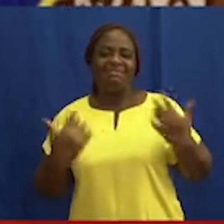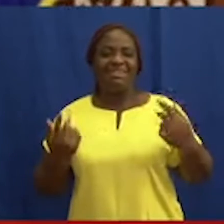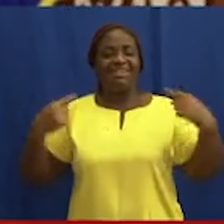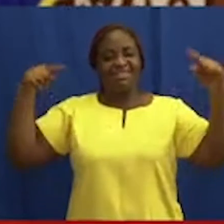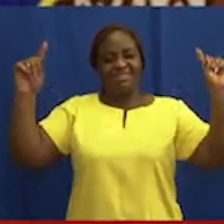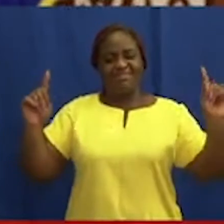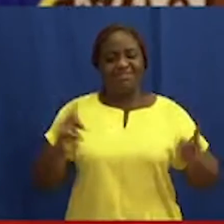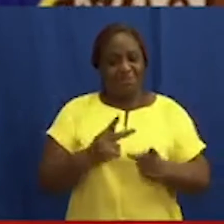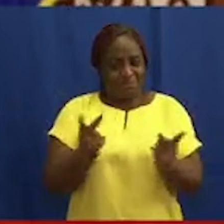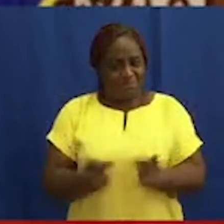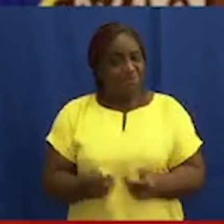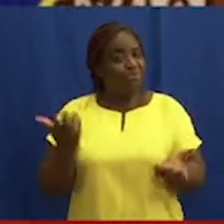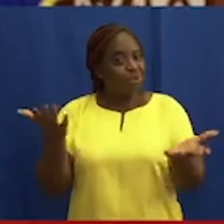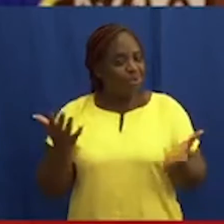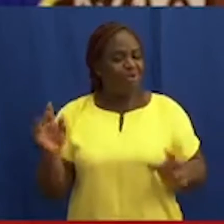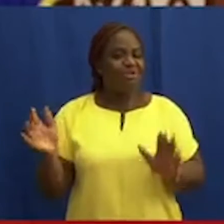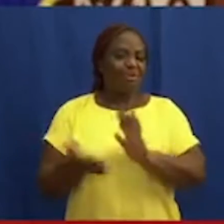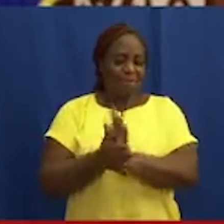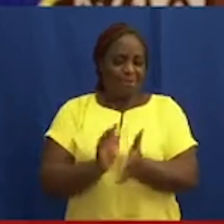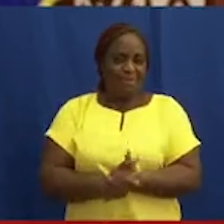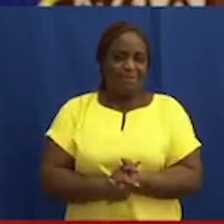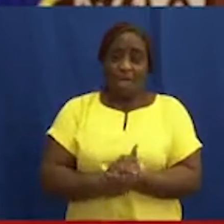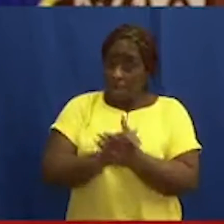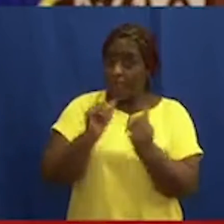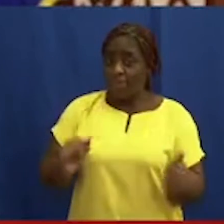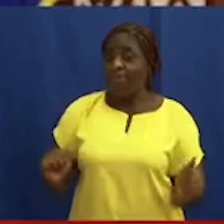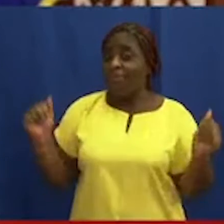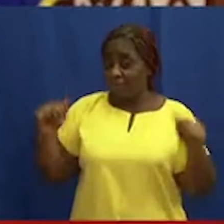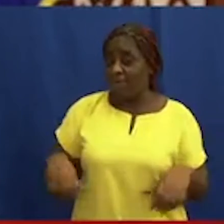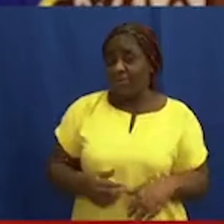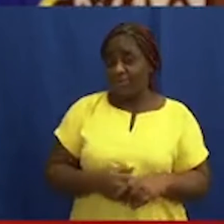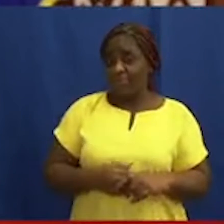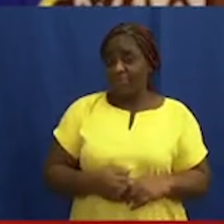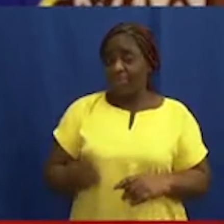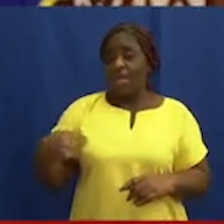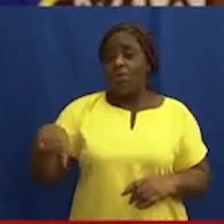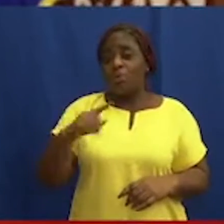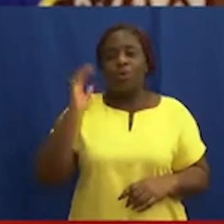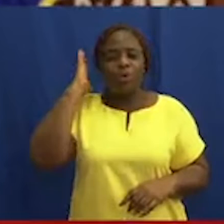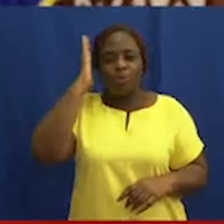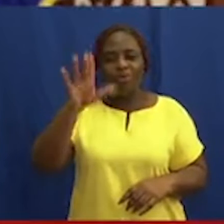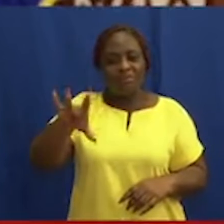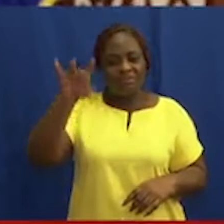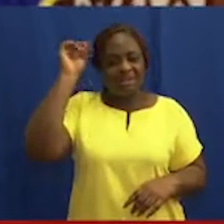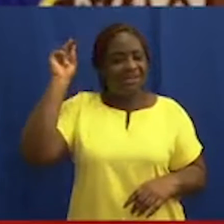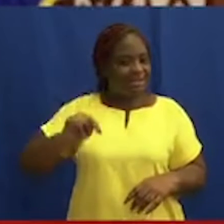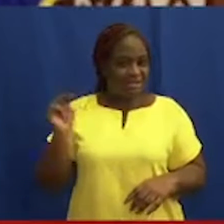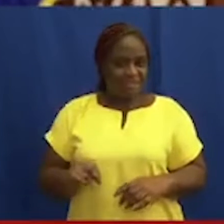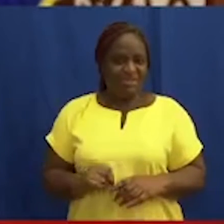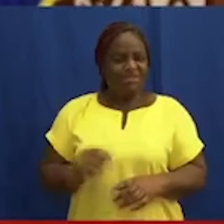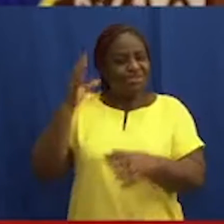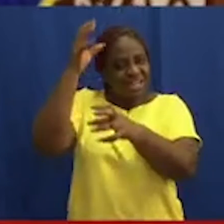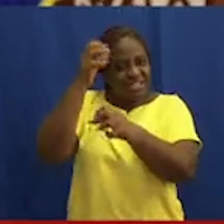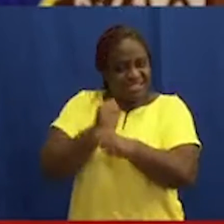mu ga mun saftare kaso 30% na wasu kudade da ake kashewa a ma'aikatu da